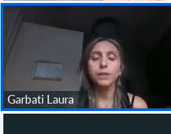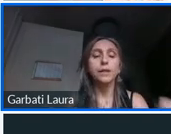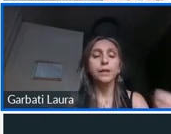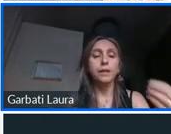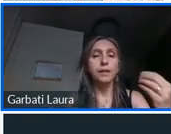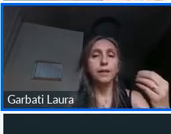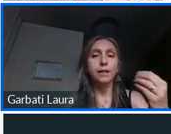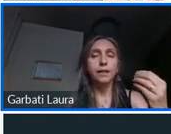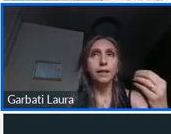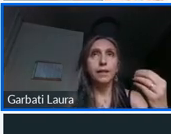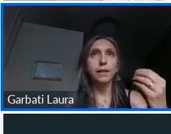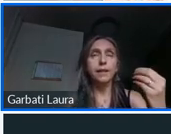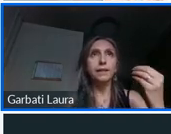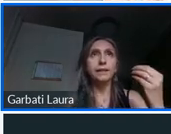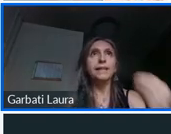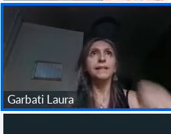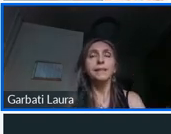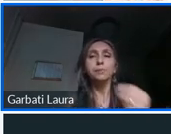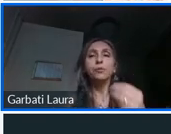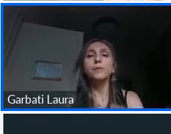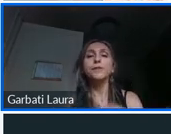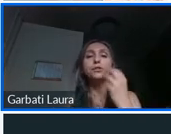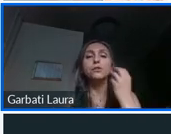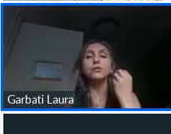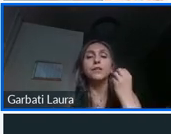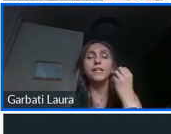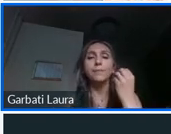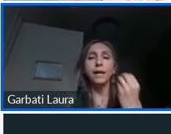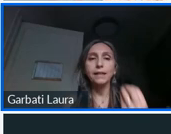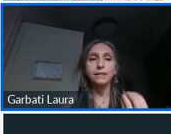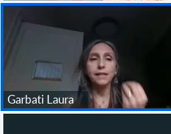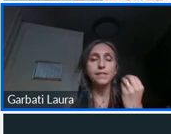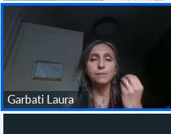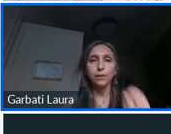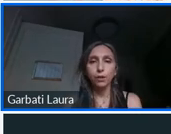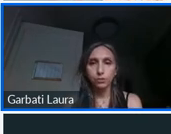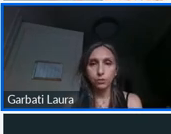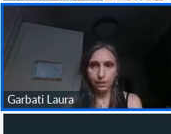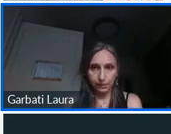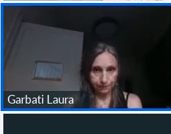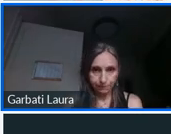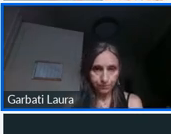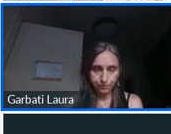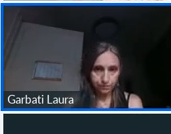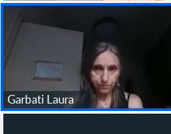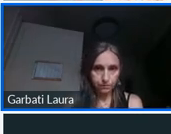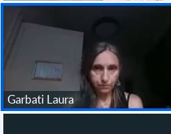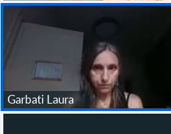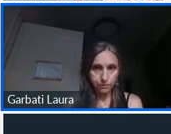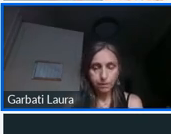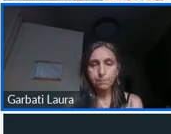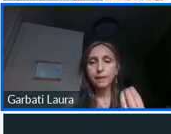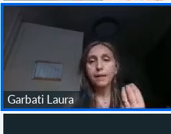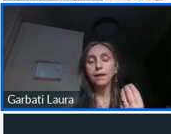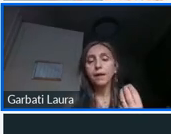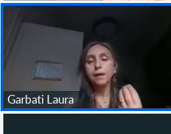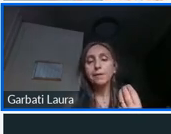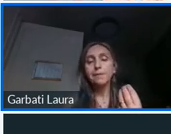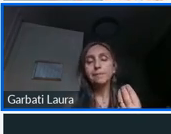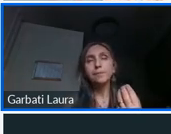a cui gli enti pubblici sono chiamati a rispondere,